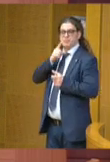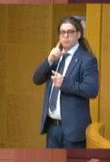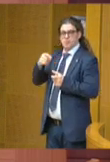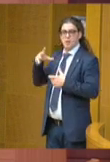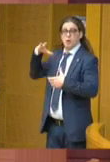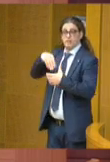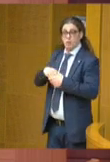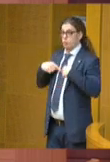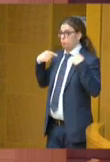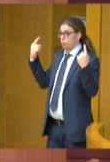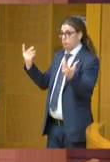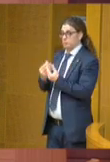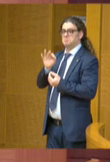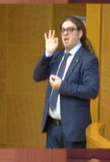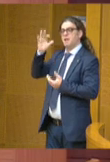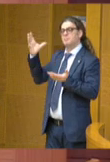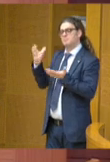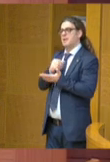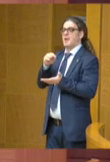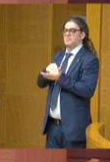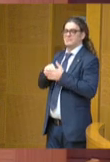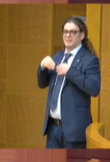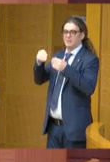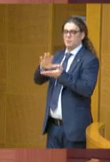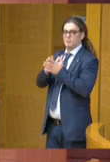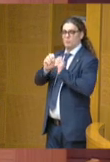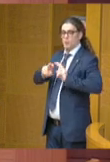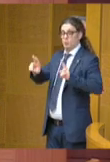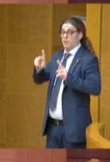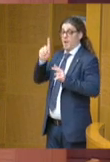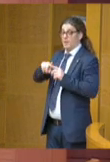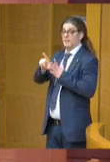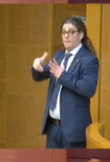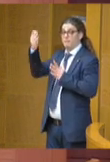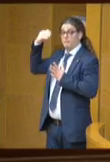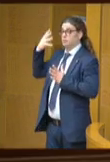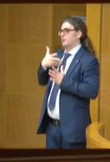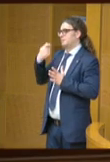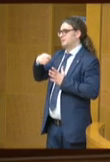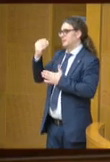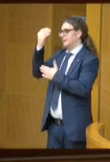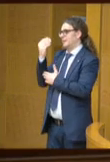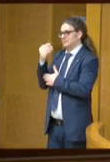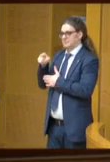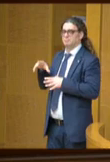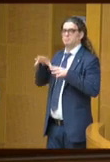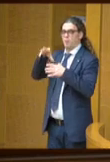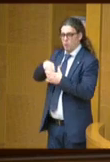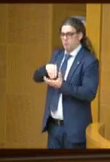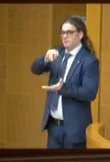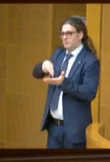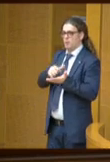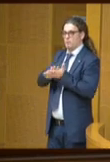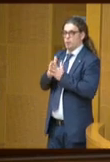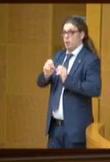conosciate. E la sua attività si è svolta per includere tutti, anche le persone sorde, è stata presente al momento